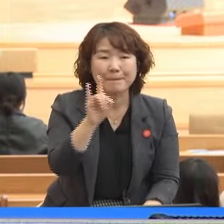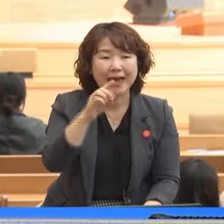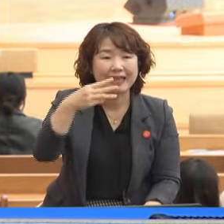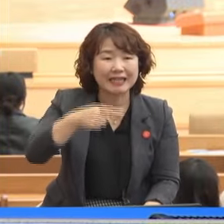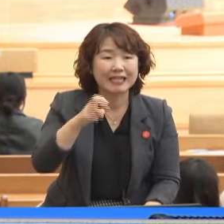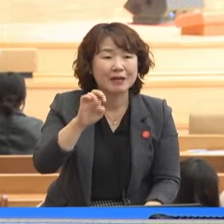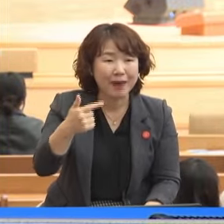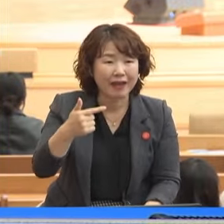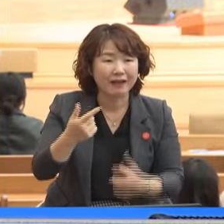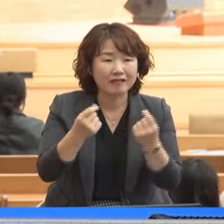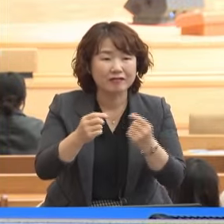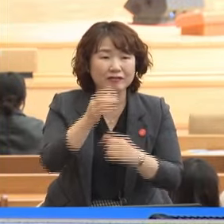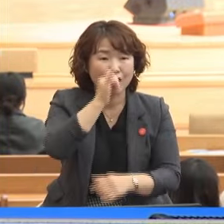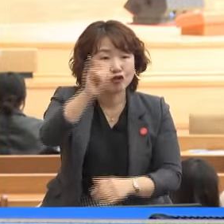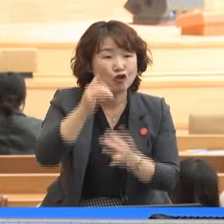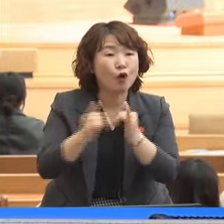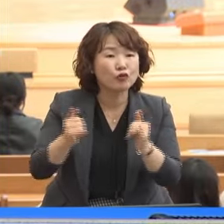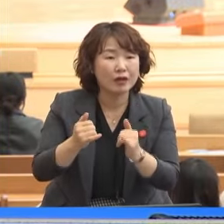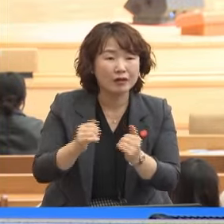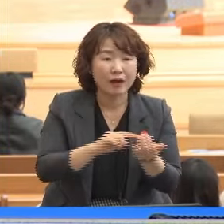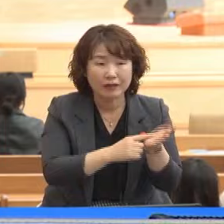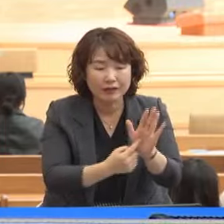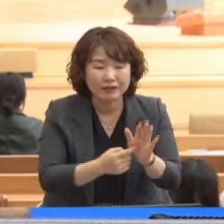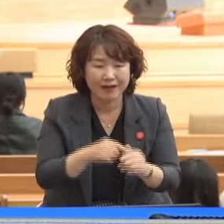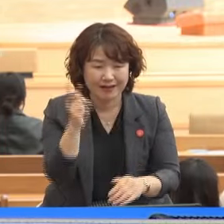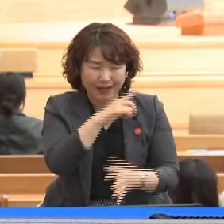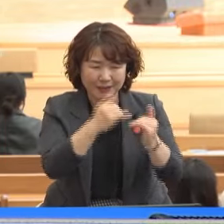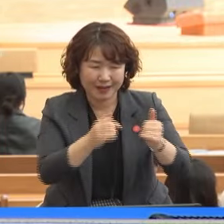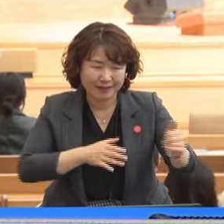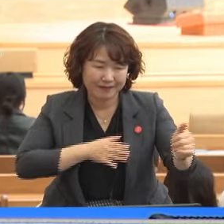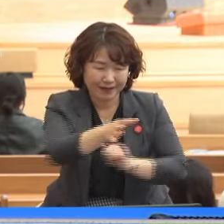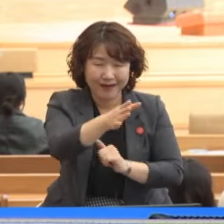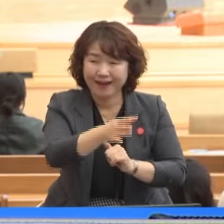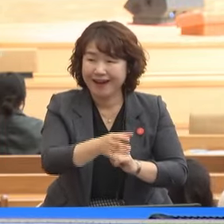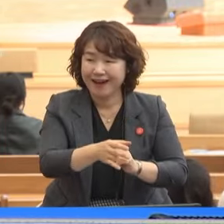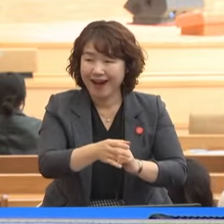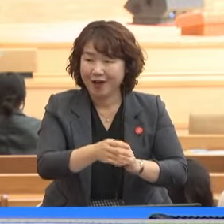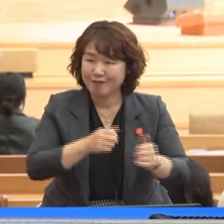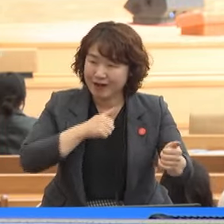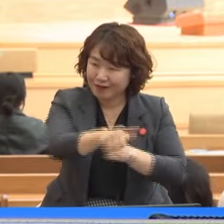나타나가지고 악당을 확 물리치면 우와 속 시원하고 좋고 뭐